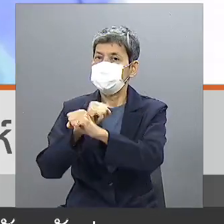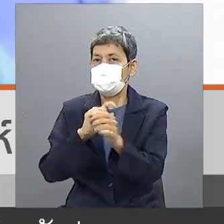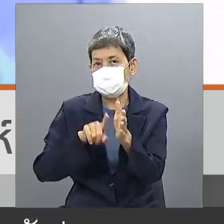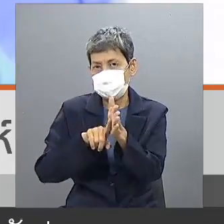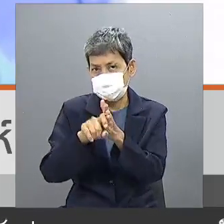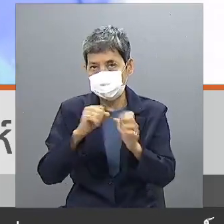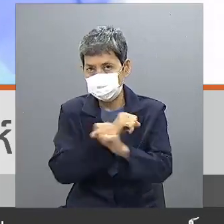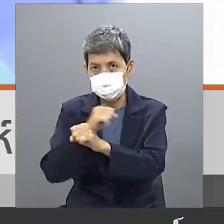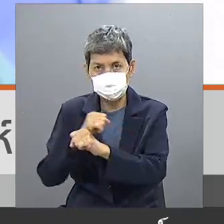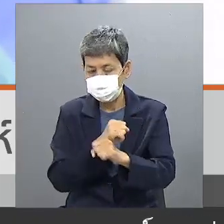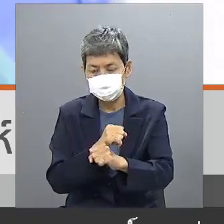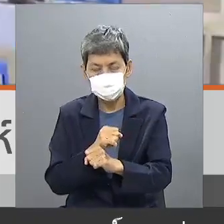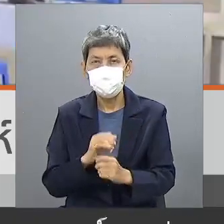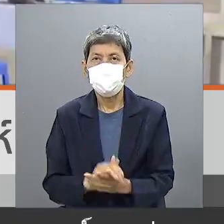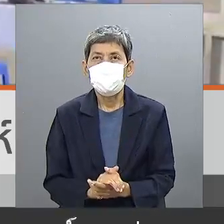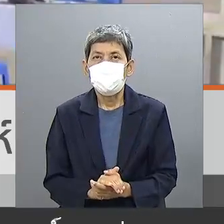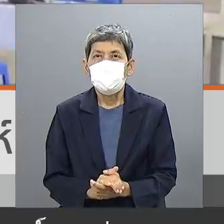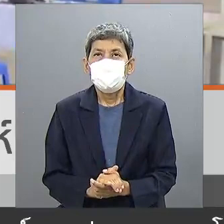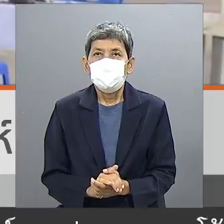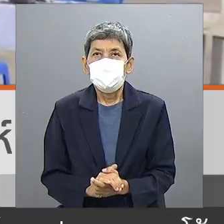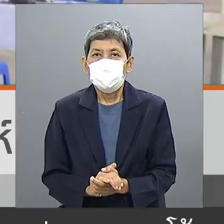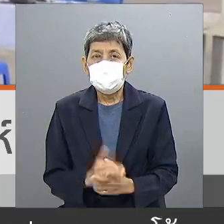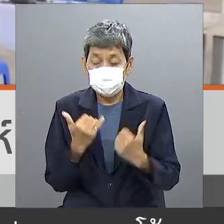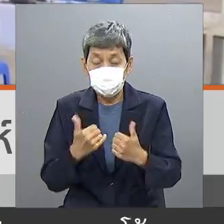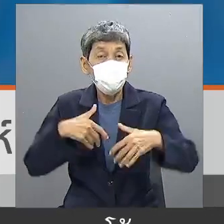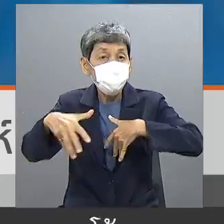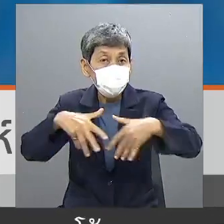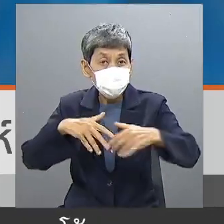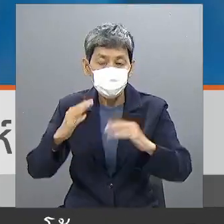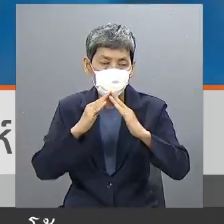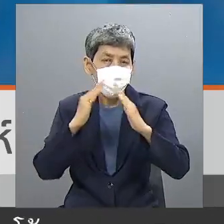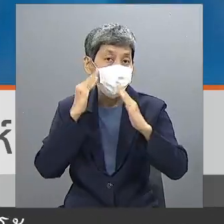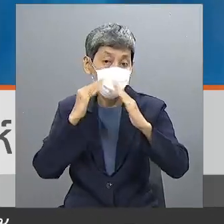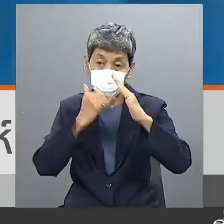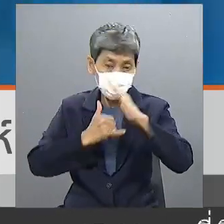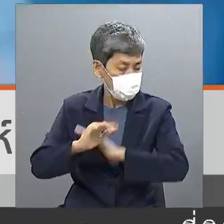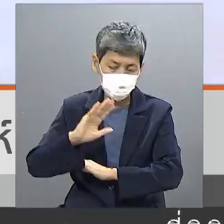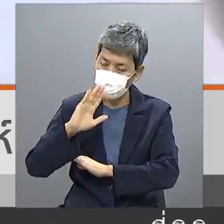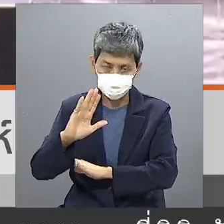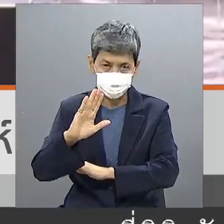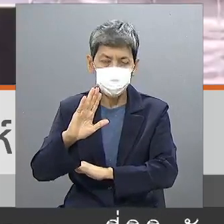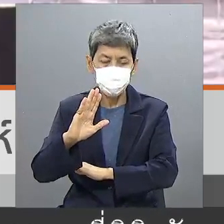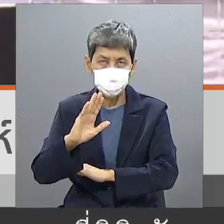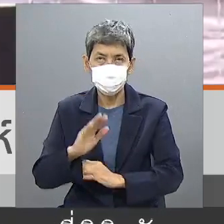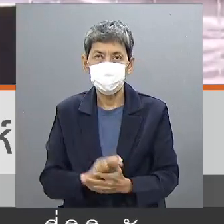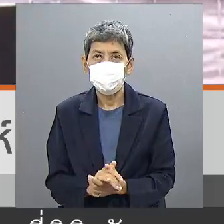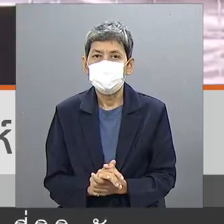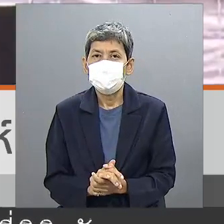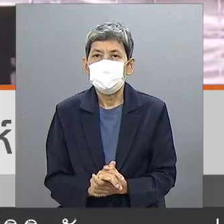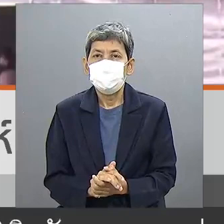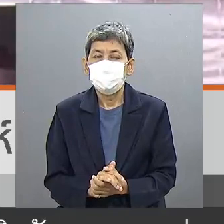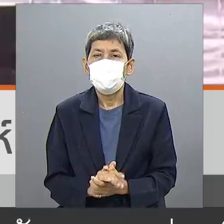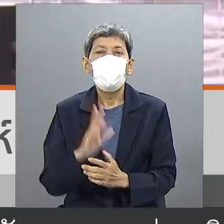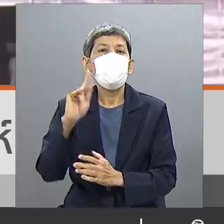างเข้มงวดและไม่อนุญาตให้ประชาชนออกจากบ้านหากไม่มีความจำเป็นทางด้านของสำนักข่าว